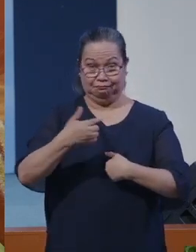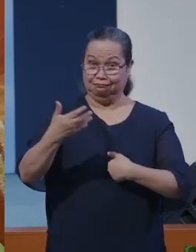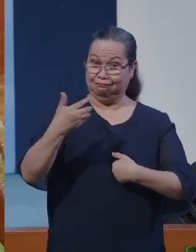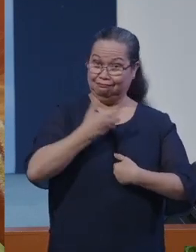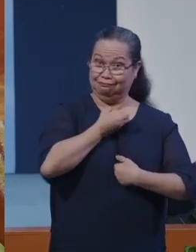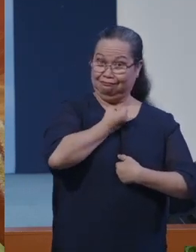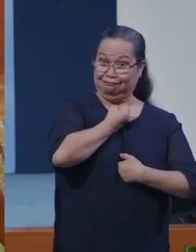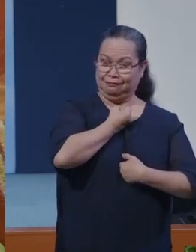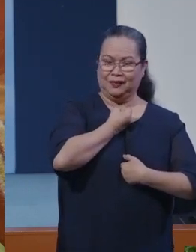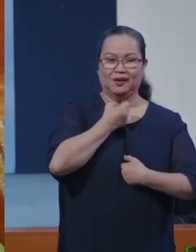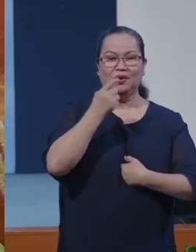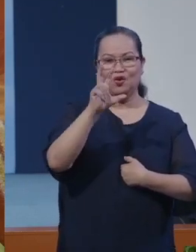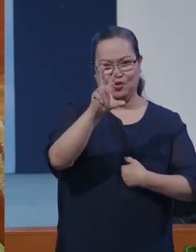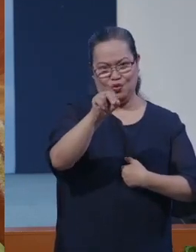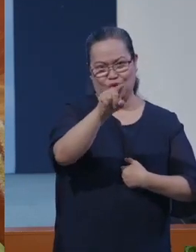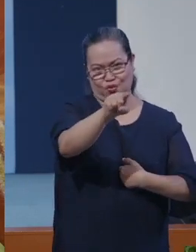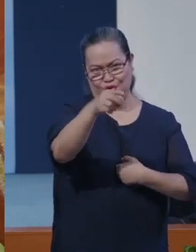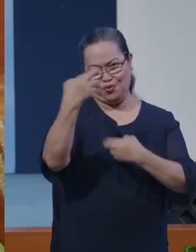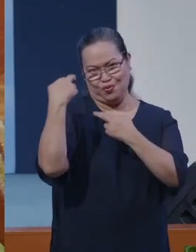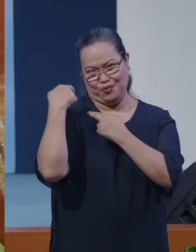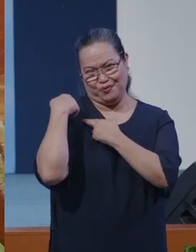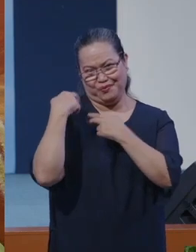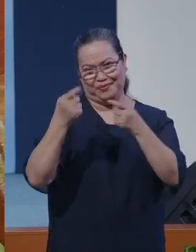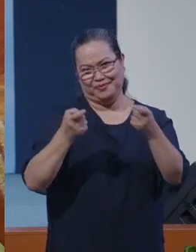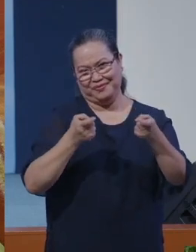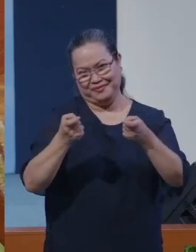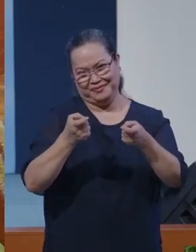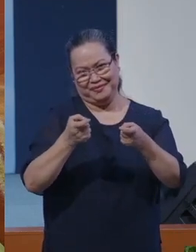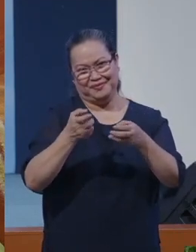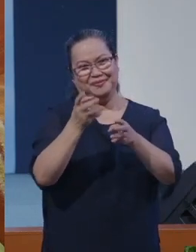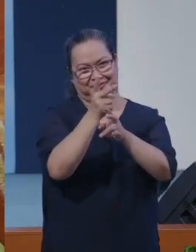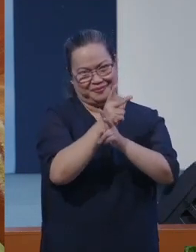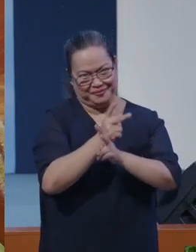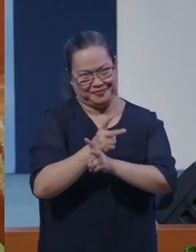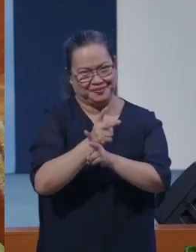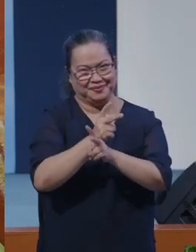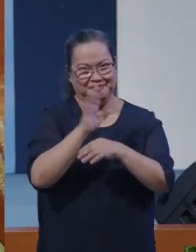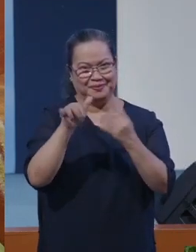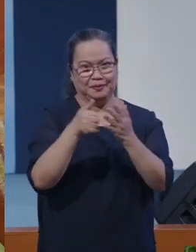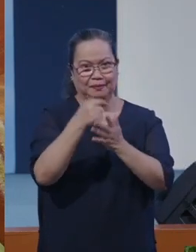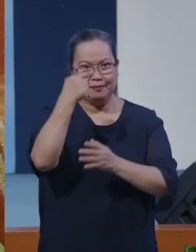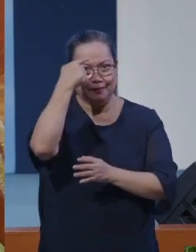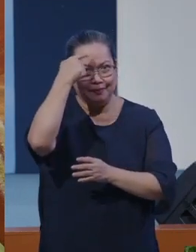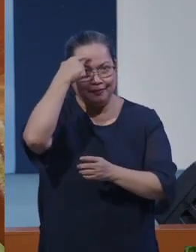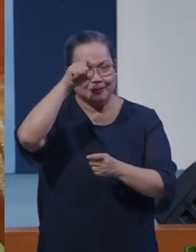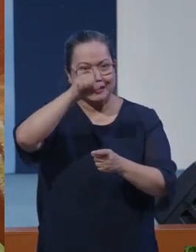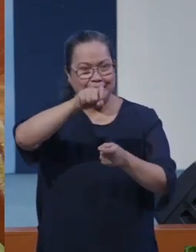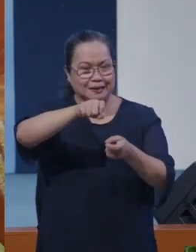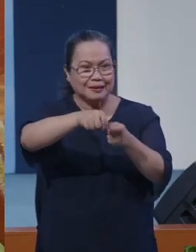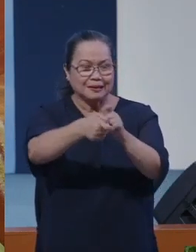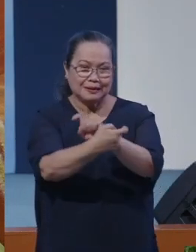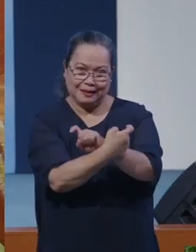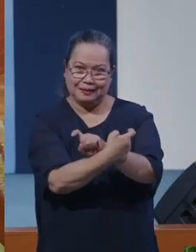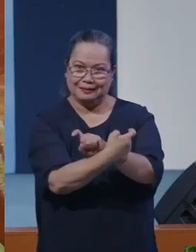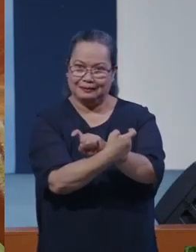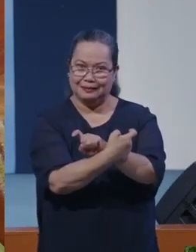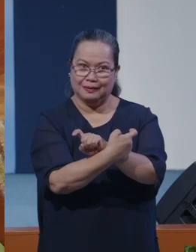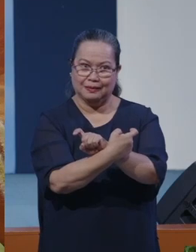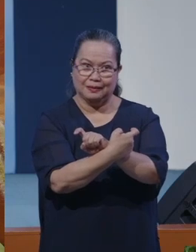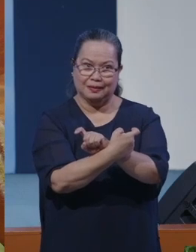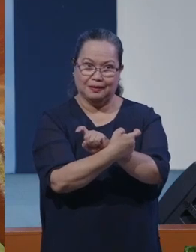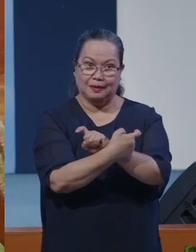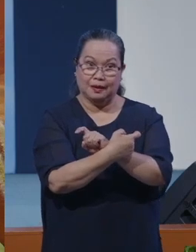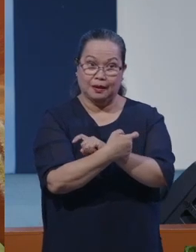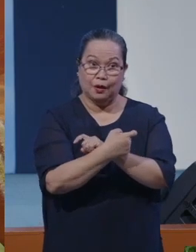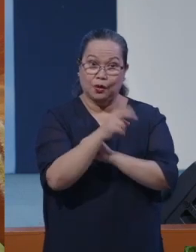Tayo'y tagapangalaga lamang. Napakalaking pagbabago ng ating kaisipan, mga kapatid. Ang paggamit natin